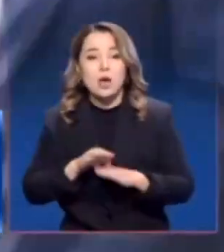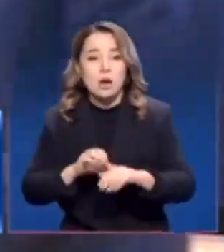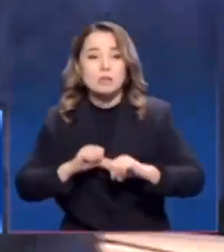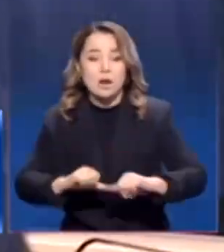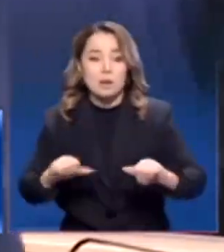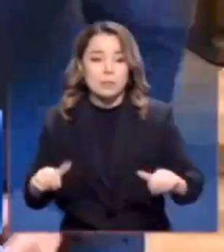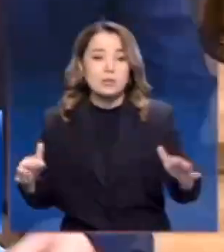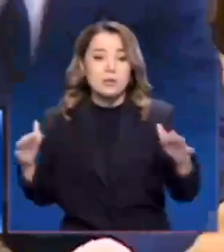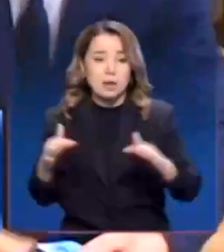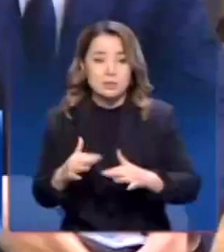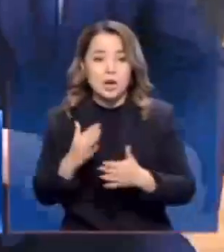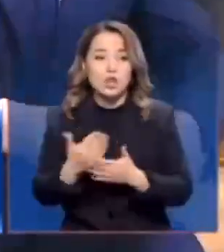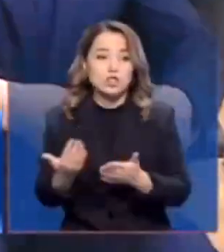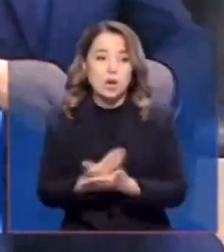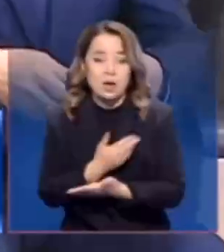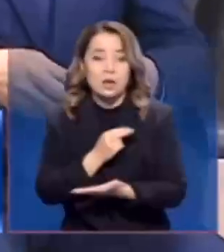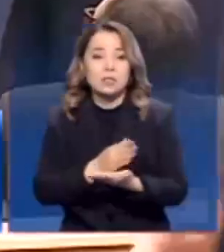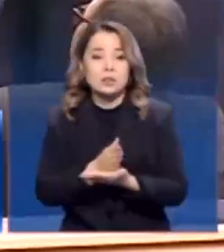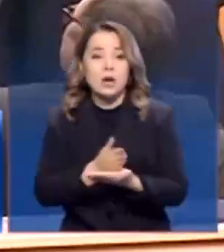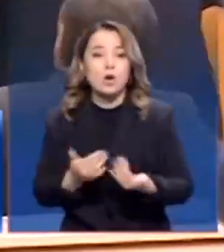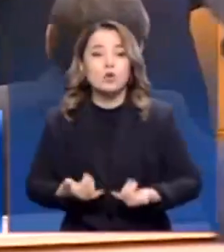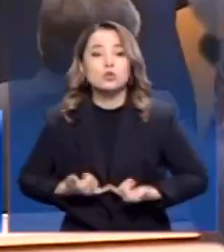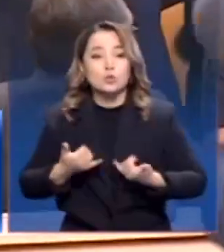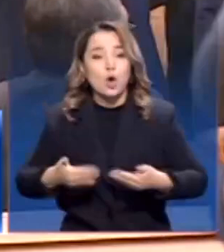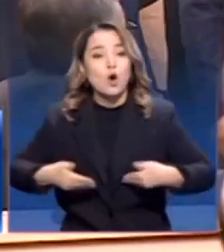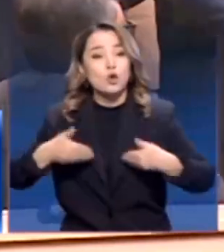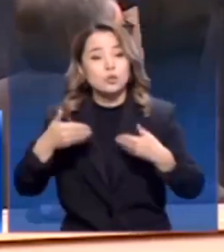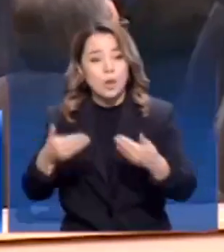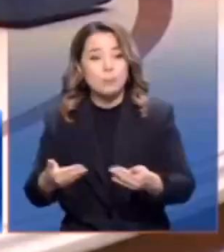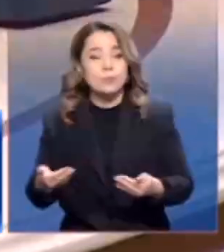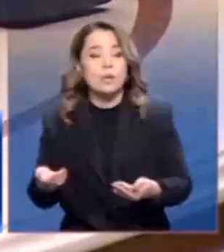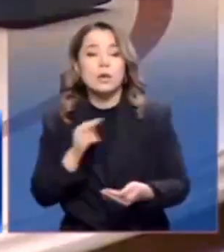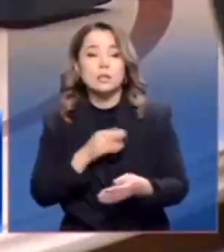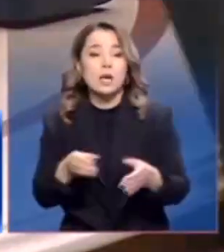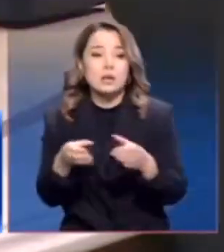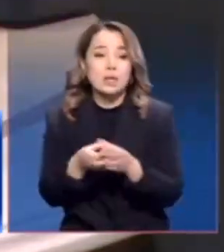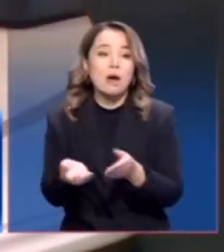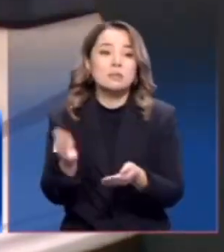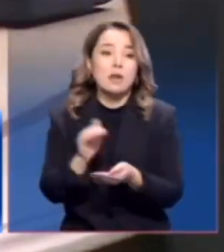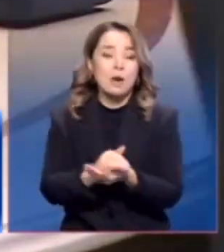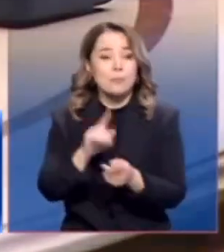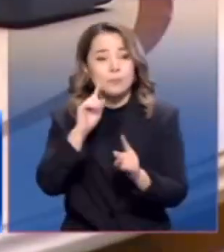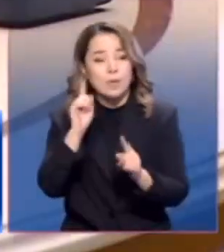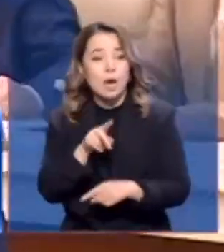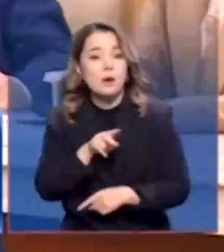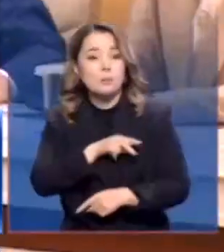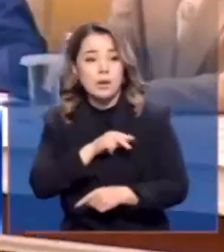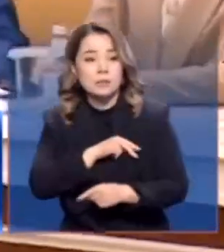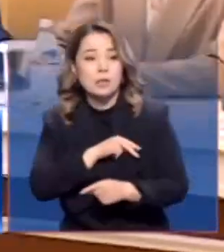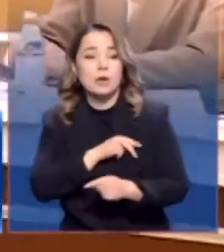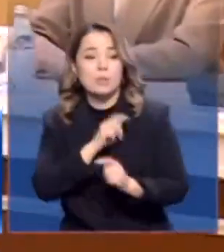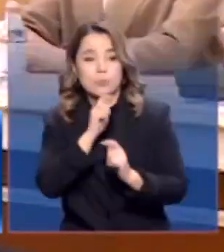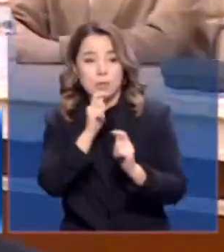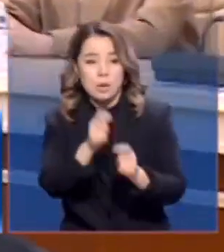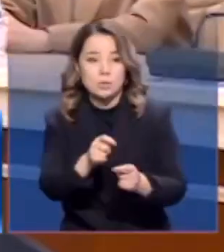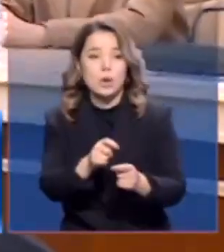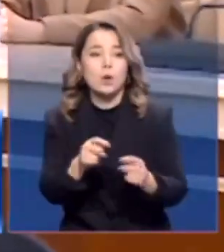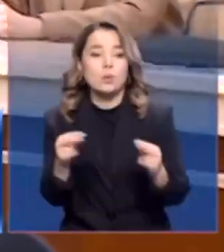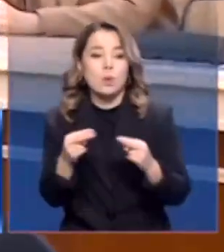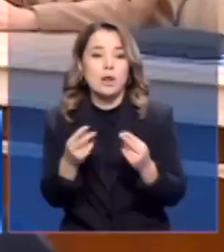бас қосты. Бірін-бірі жаңа қызметпен құттықтап, әріптестермен танысып білісіп жатты. Төсбелгі тағып, куәлік алды.